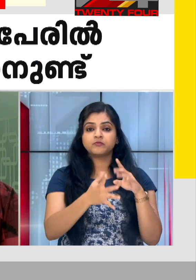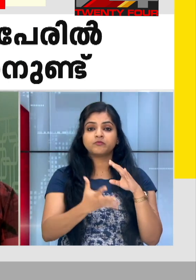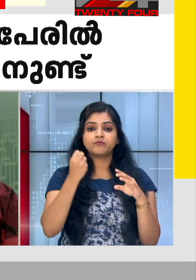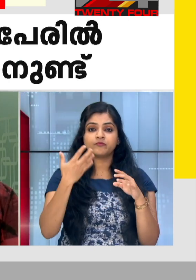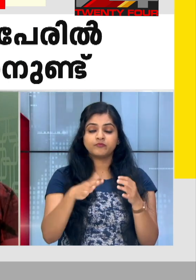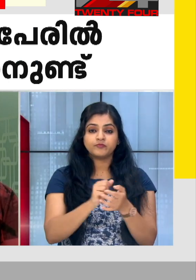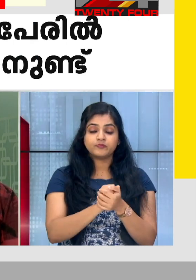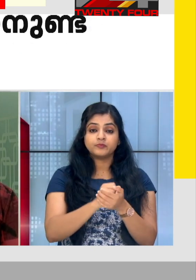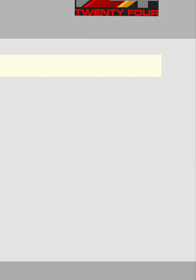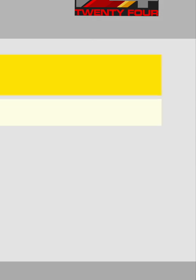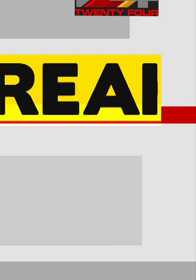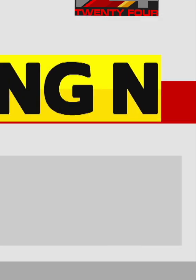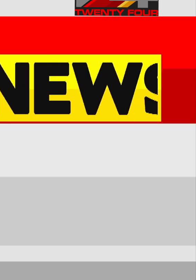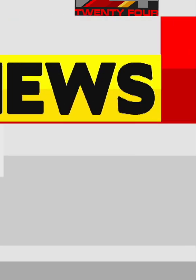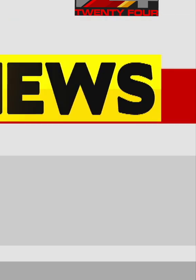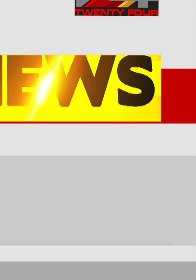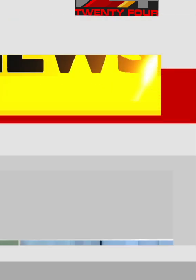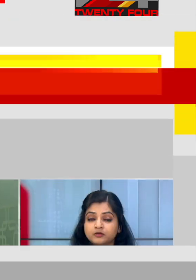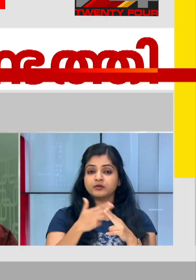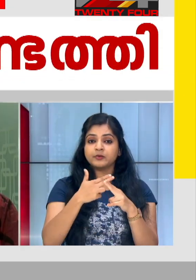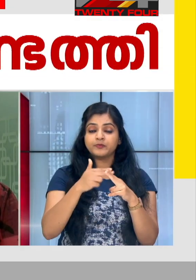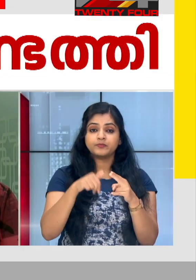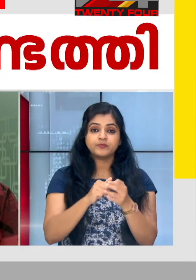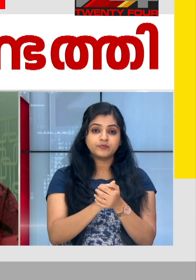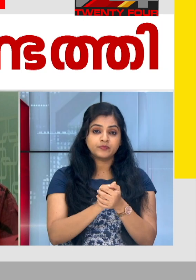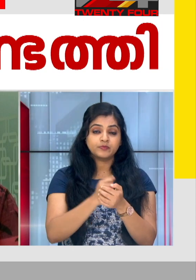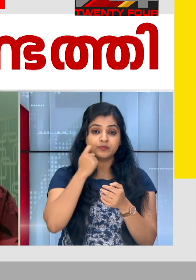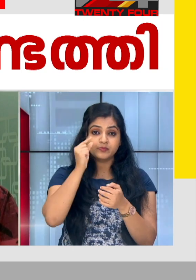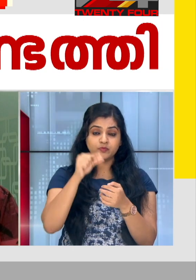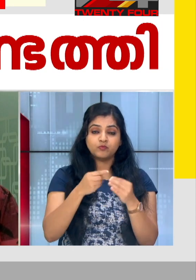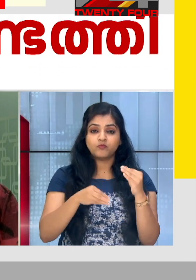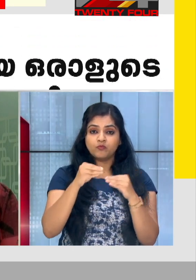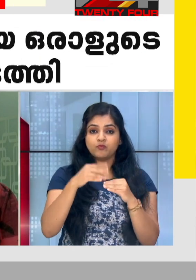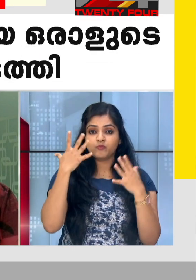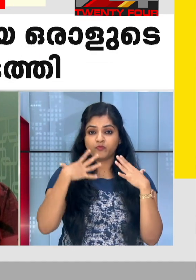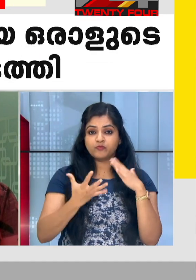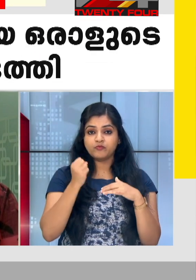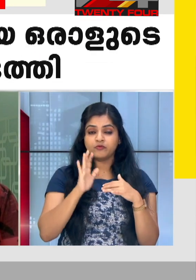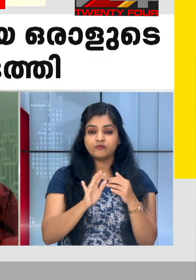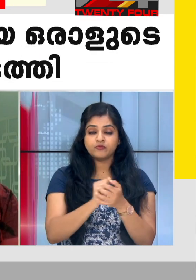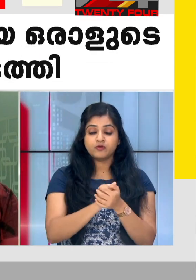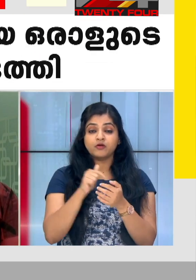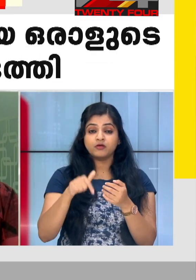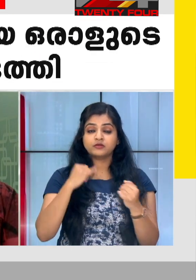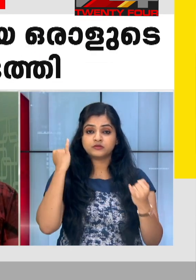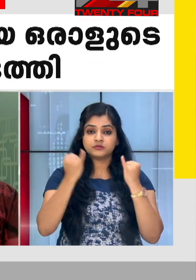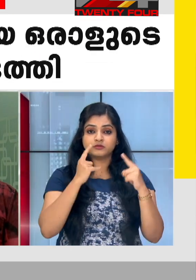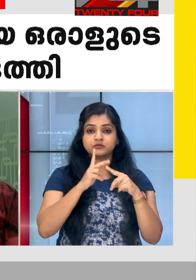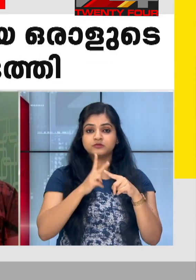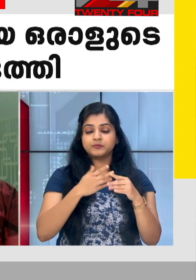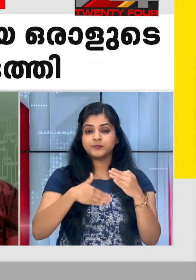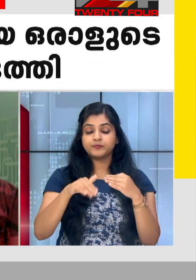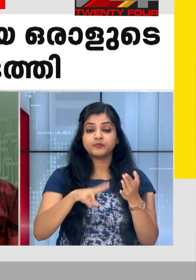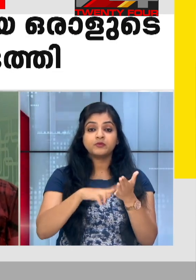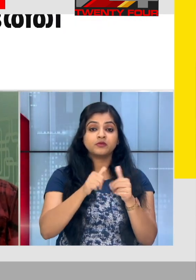മാൻഡസ് എന്ന് വിളിക്കുന്ന റോബിൻ എന്നയാളുടെ മൃതദേഹം അദ്ദേഹത്തെയാണ് ഇനി കണ്ടെത്താനുള്ളത്. അതിനായുള്ള തെരച്ചിൽ ഇപ്പോഴും തുടരുകയാണ്. നേവി,